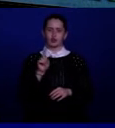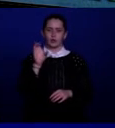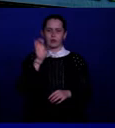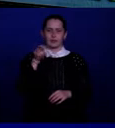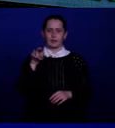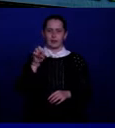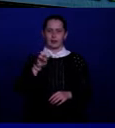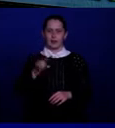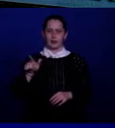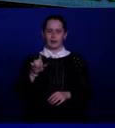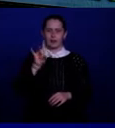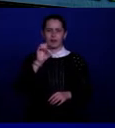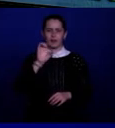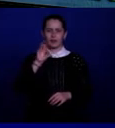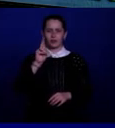сделать? Расколоть.